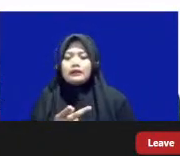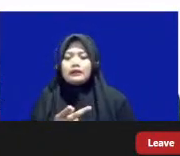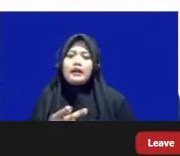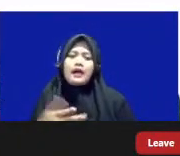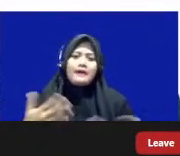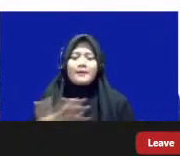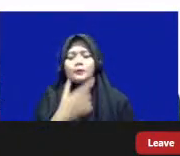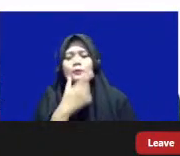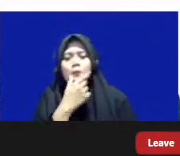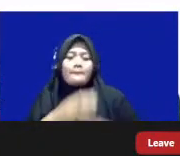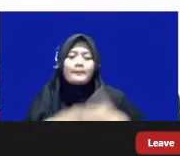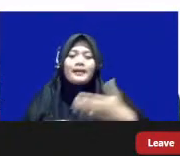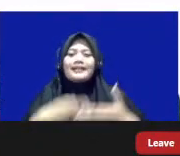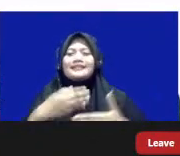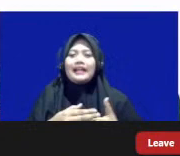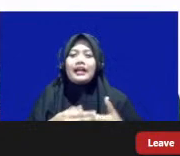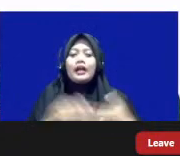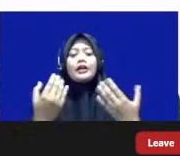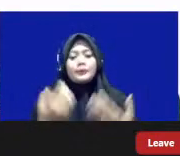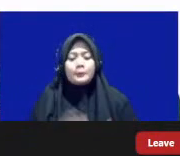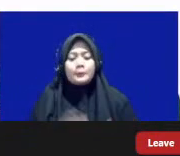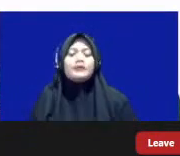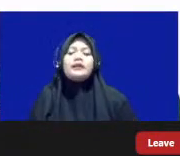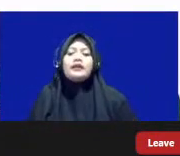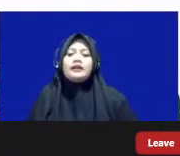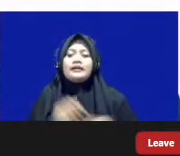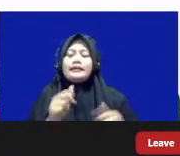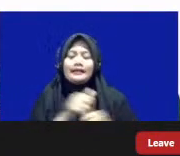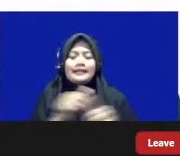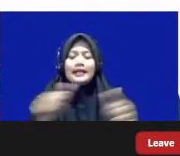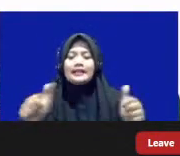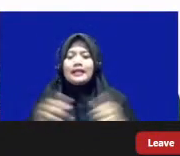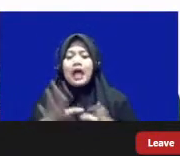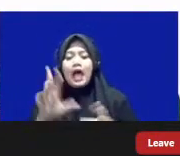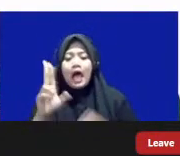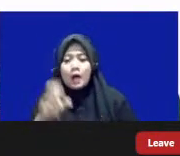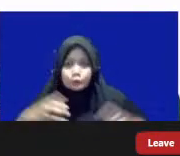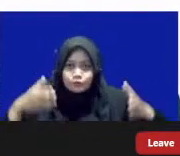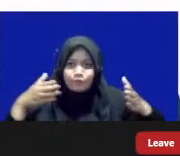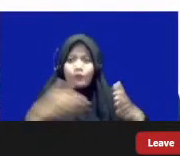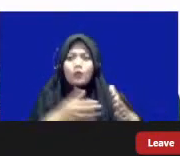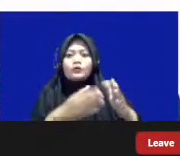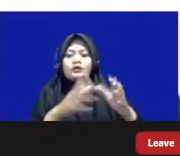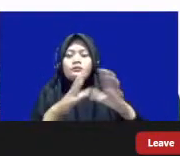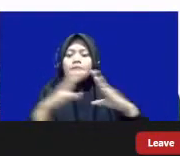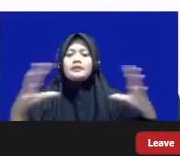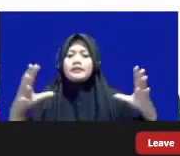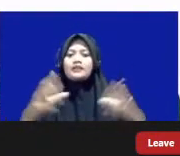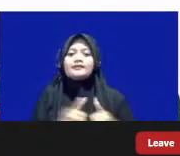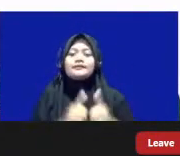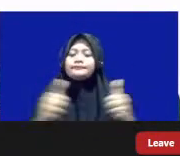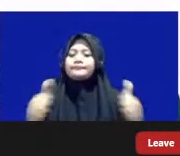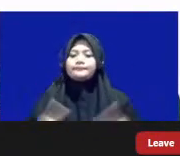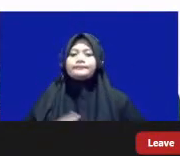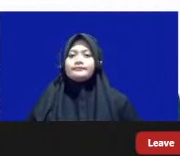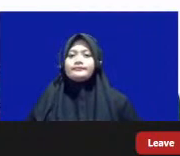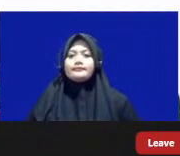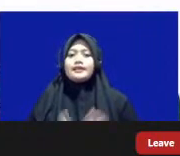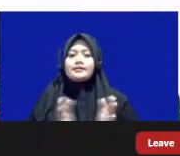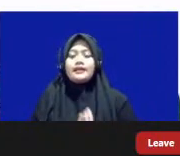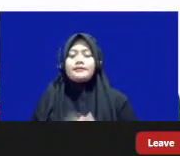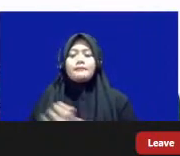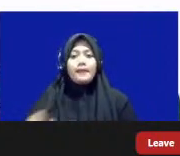melaksanakan kegiatan sudah terjadi, kita harus fokus lebih besar kepada kesiapsiagaan. Dan Bangladesh